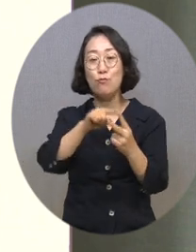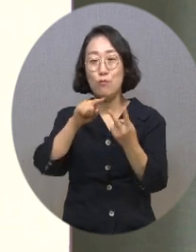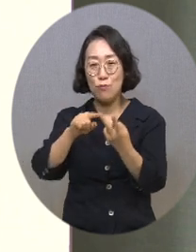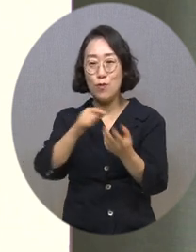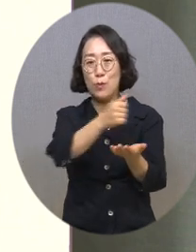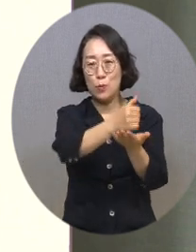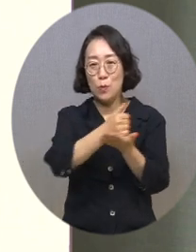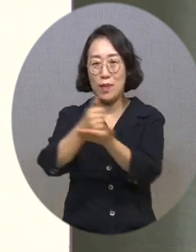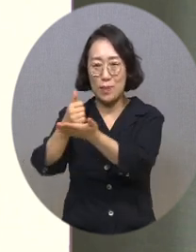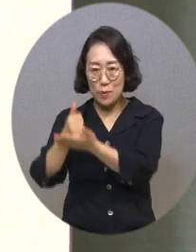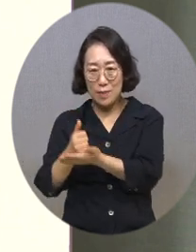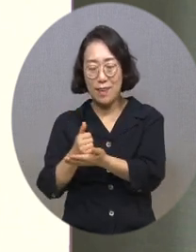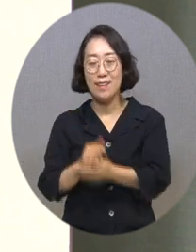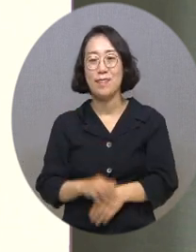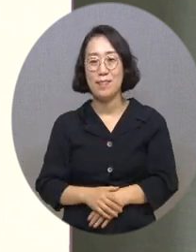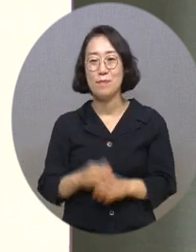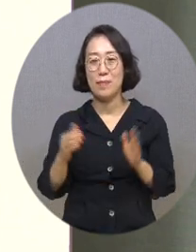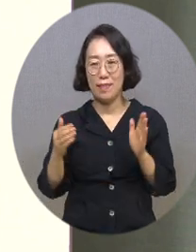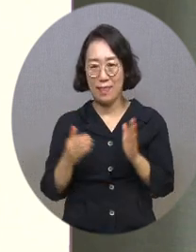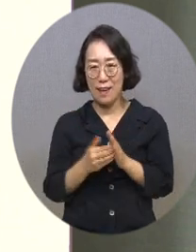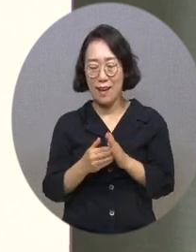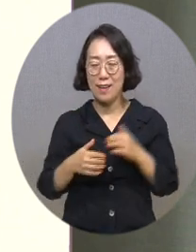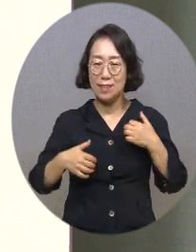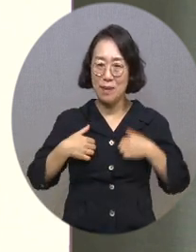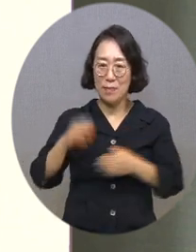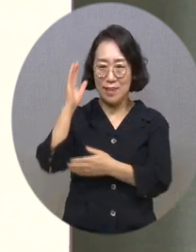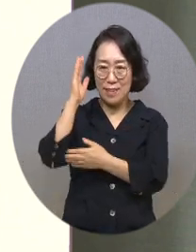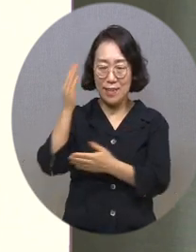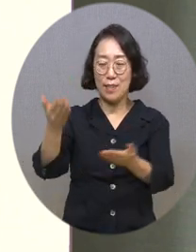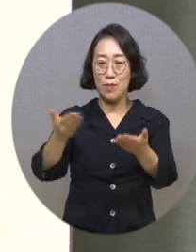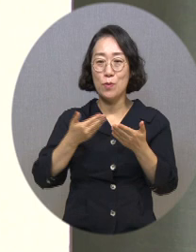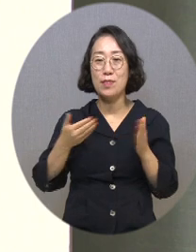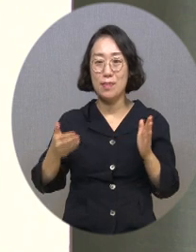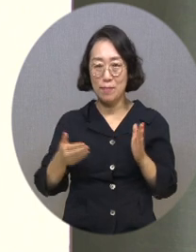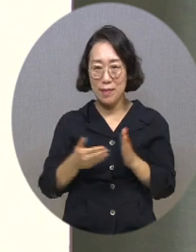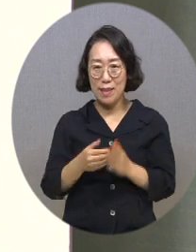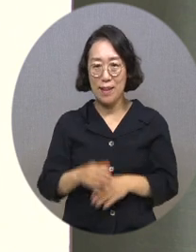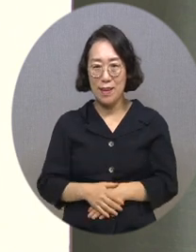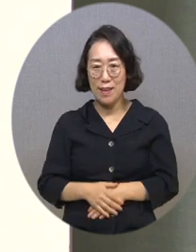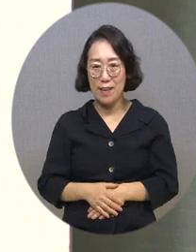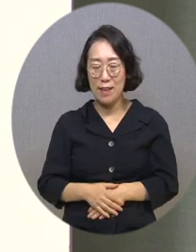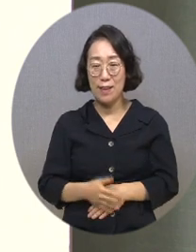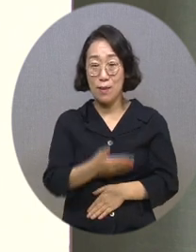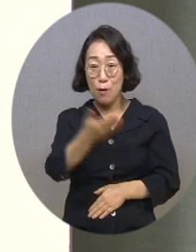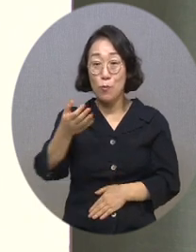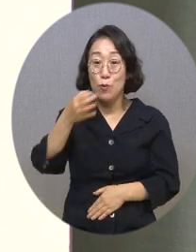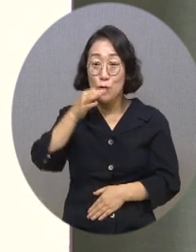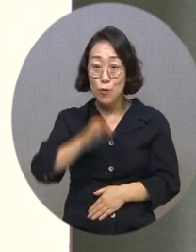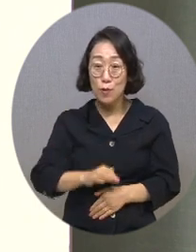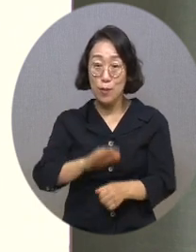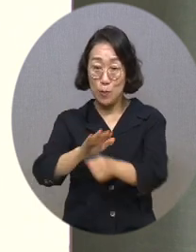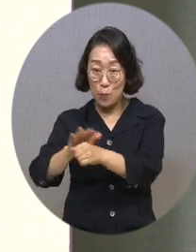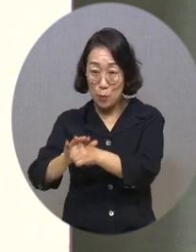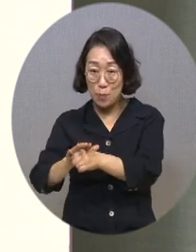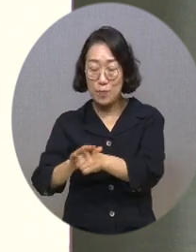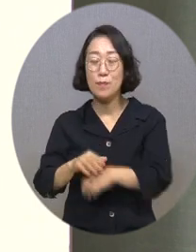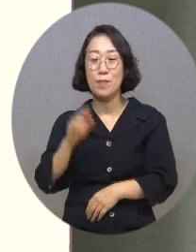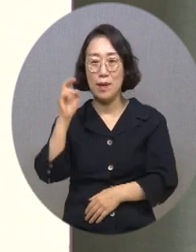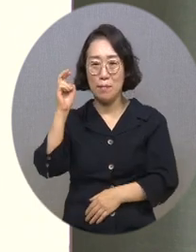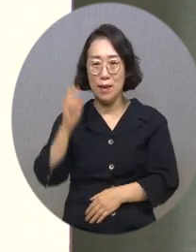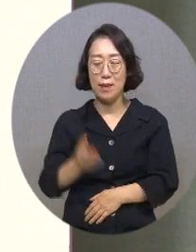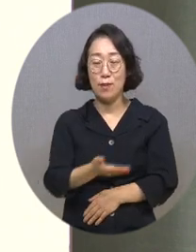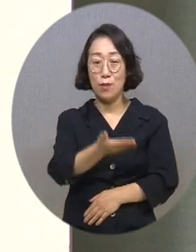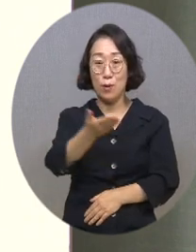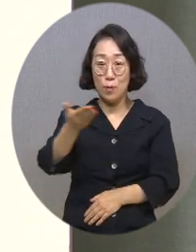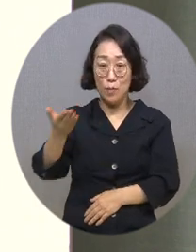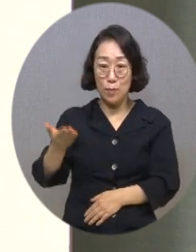시간에 만남에 나오셔서 재미있는 얘기를 보내드렸습니다. 도움이 되셨을지 모르겠습니다만